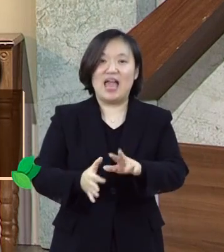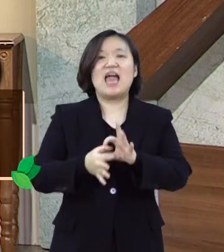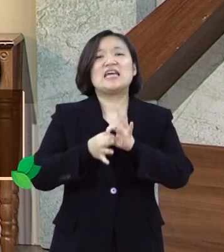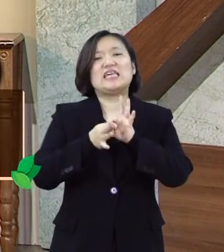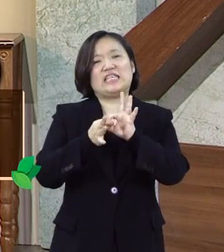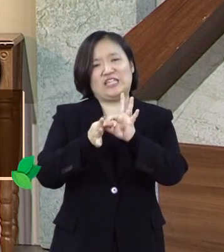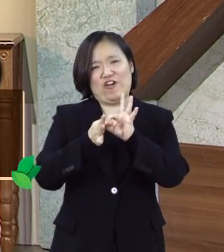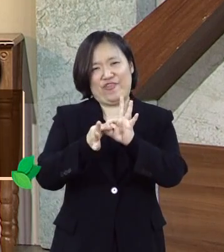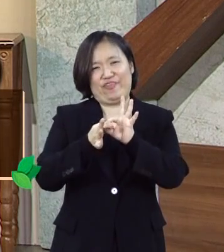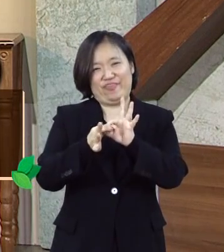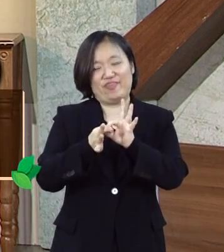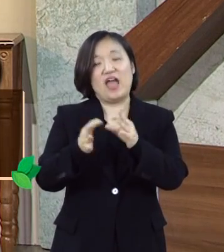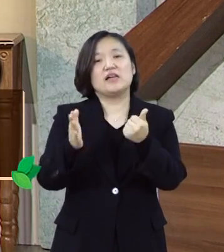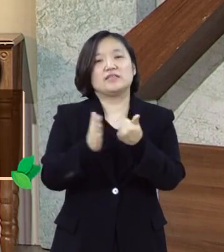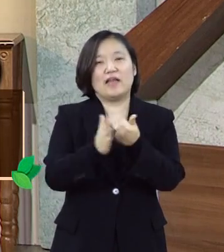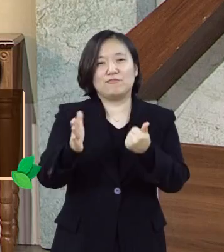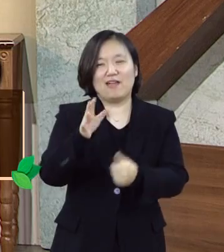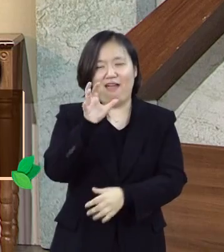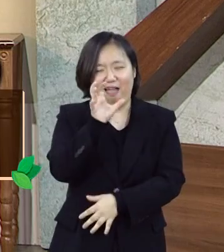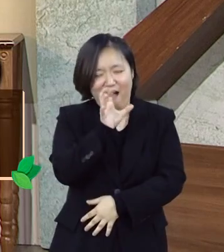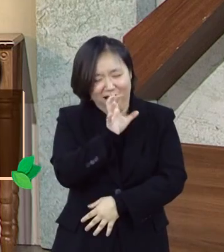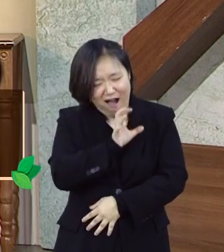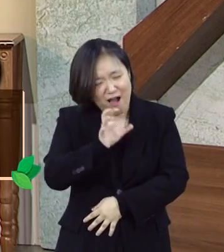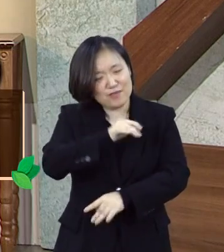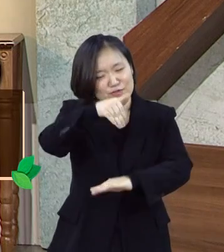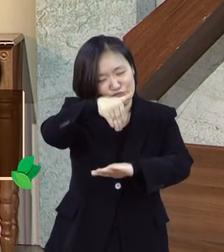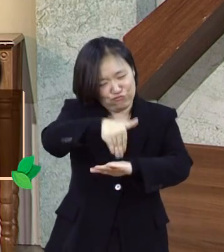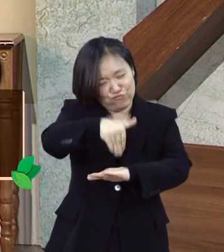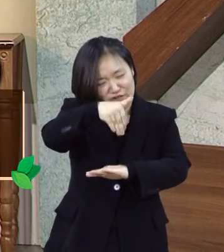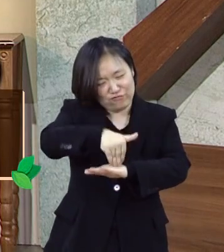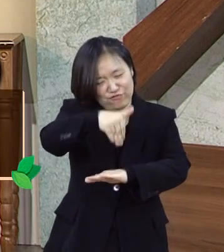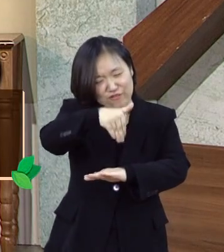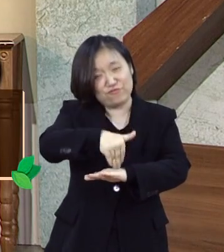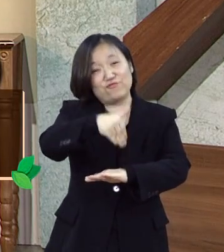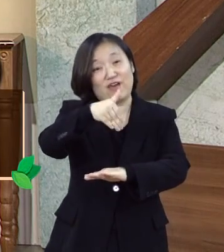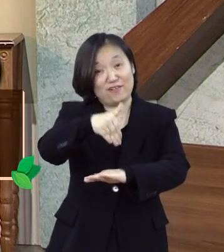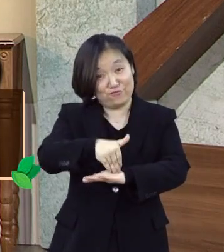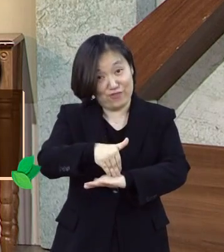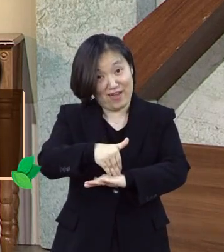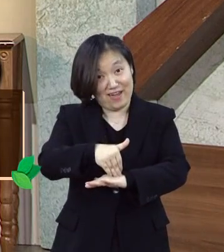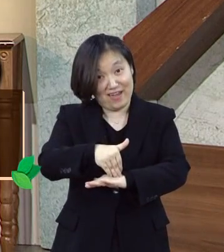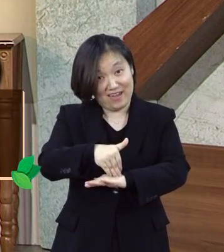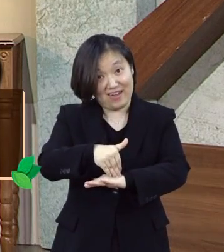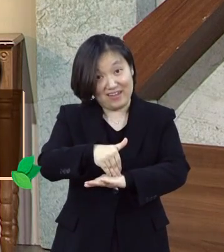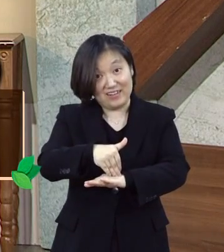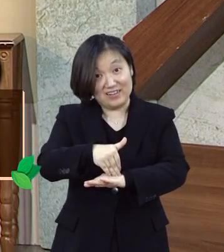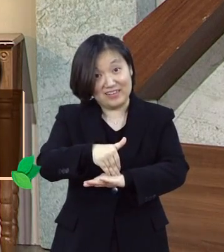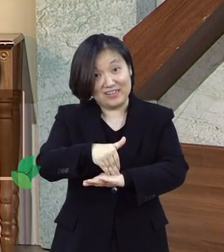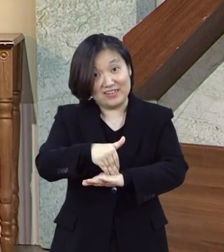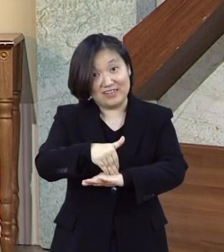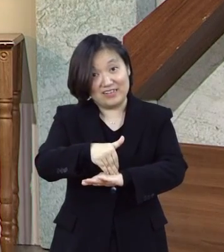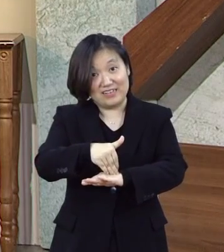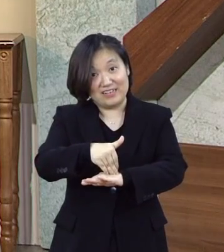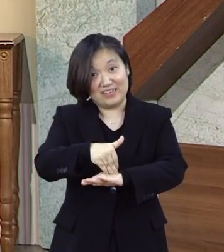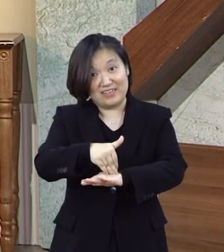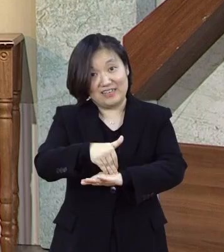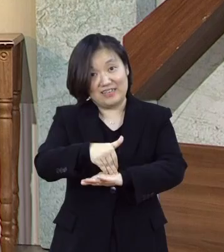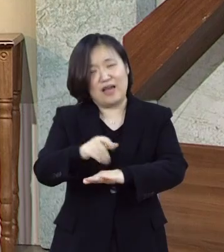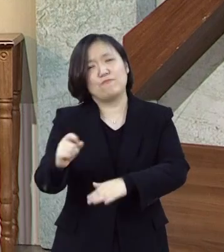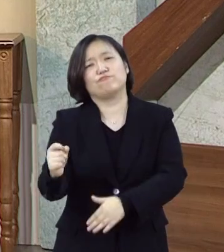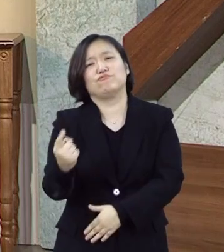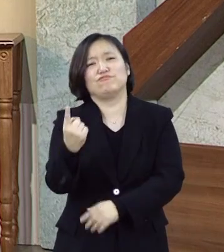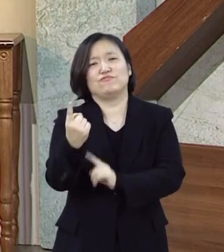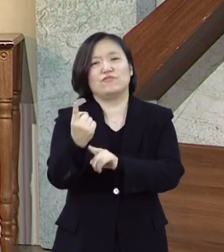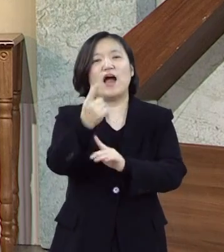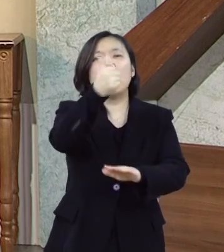열심히 수행해서 지금의 이 큰 스님의 모습으로 다시